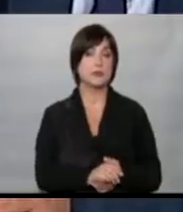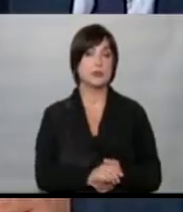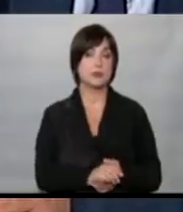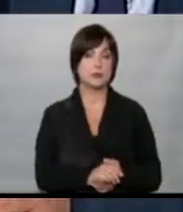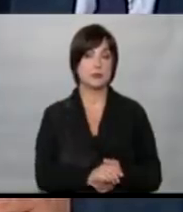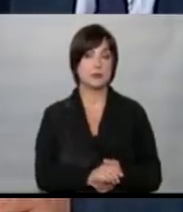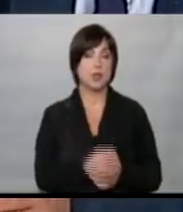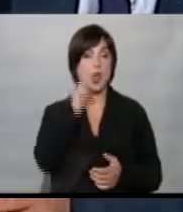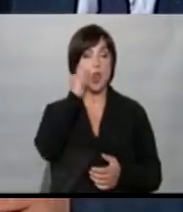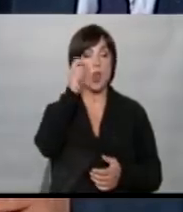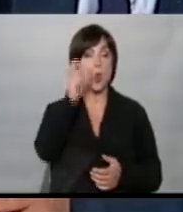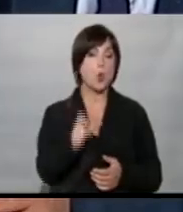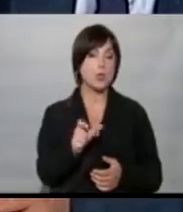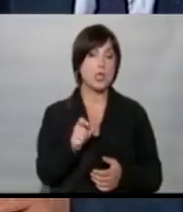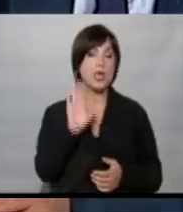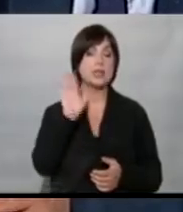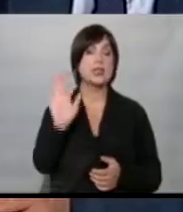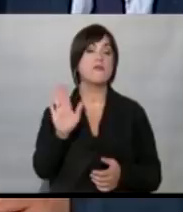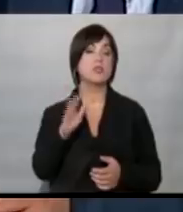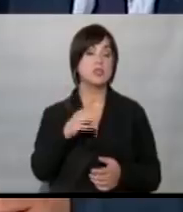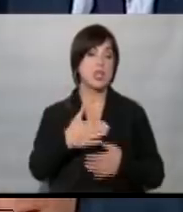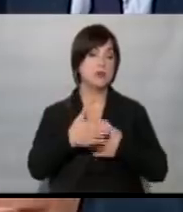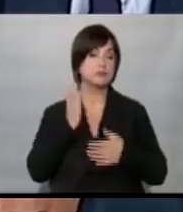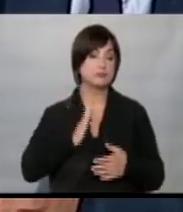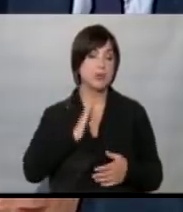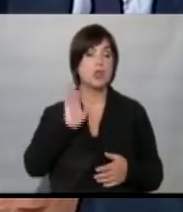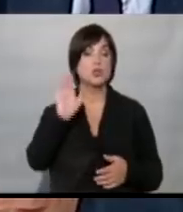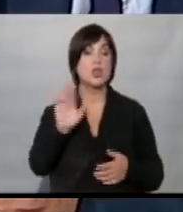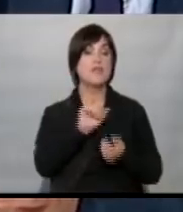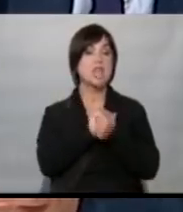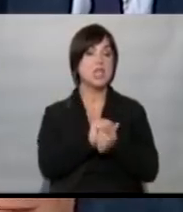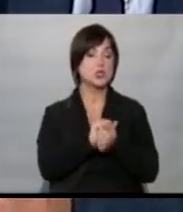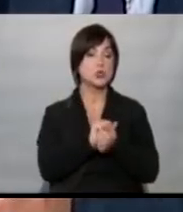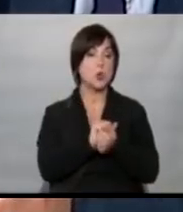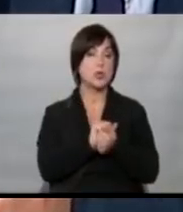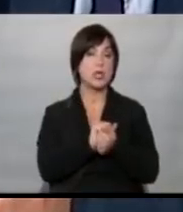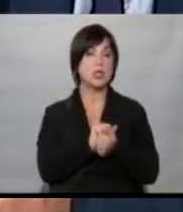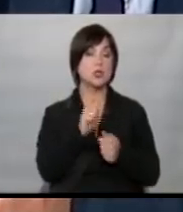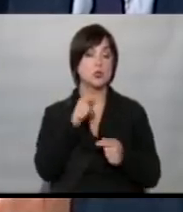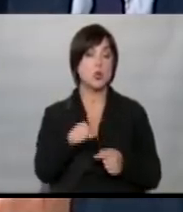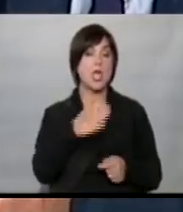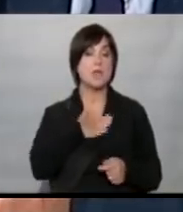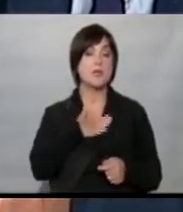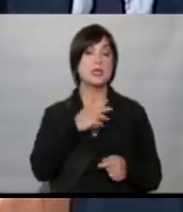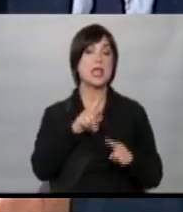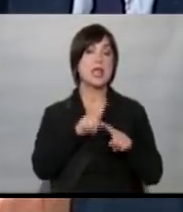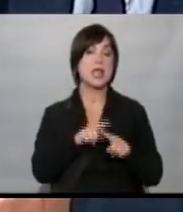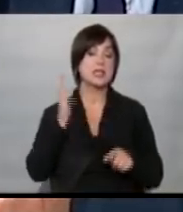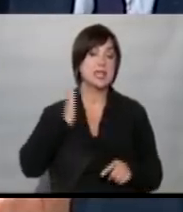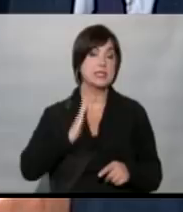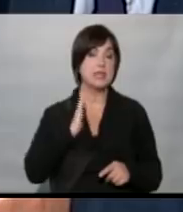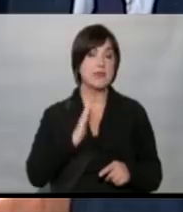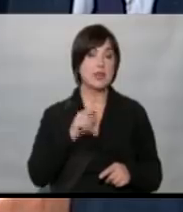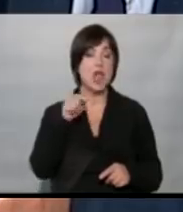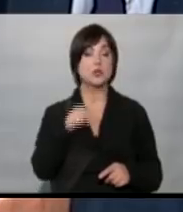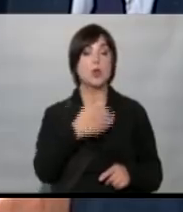тоа. Луѓе. Добро. И нивните особини со нивната историја. Точно. Тука имаме ние хеленска цивилизација,